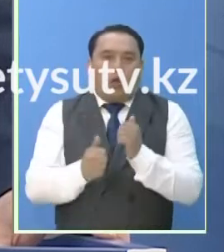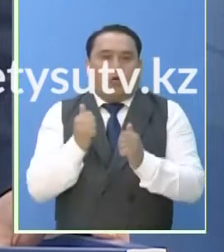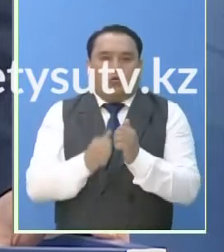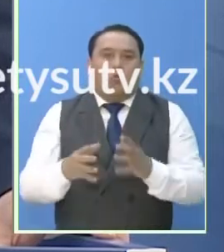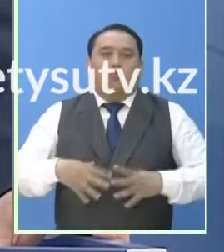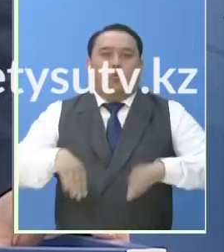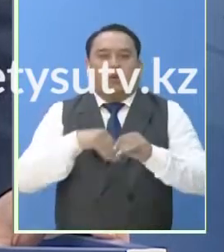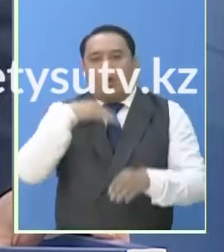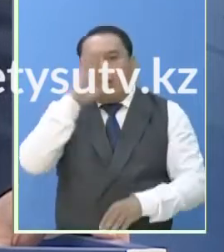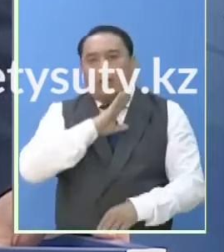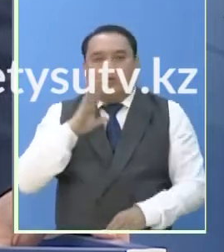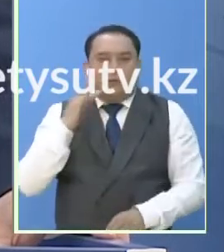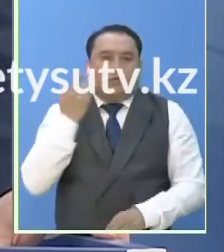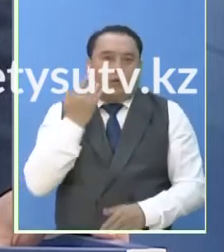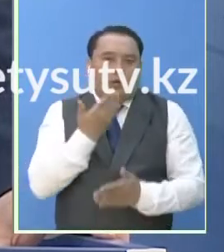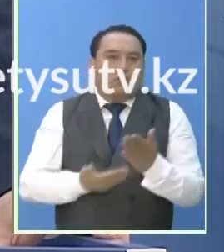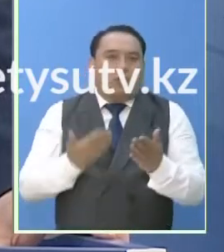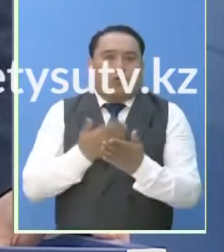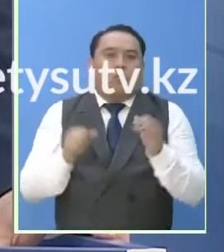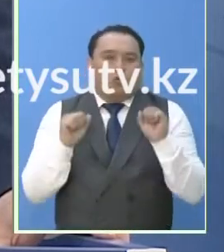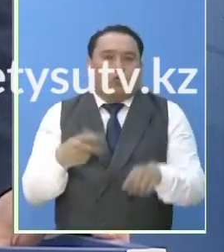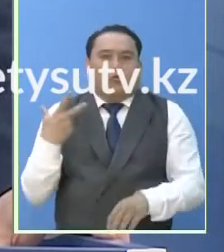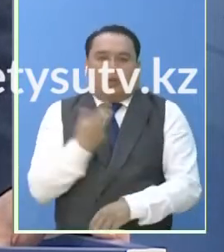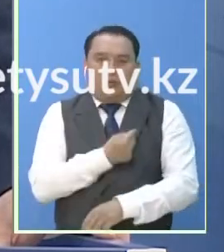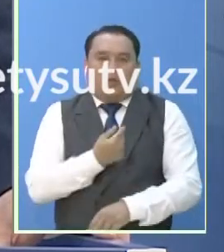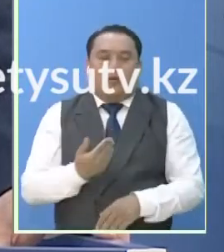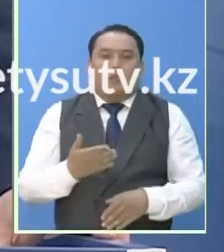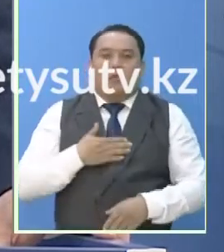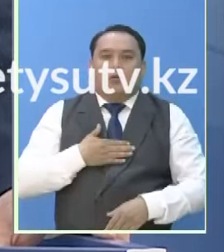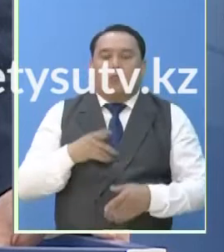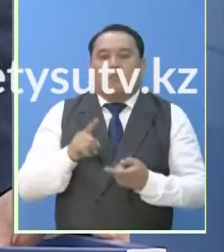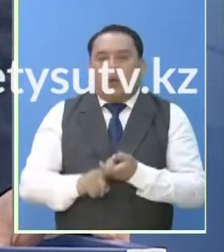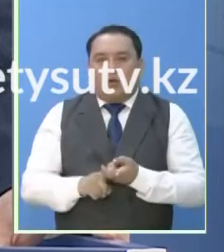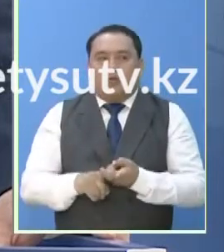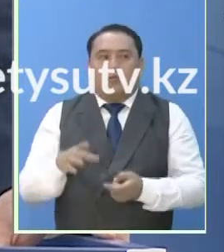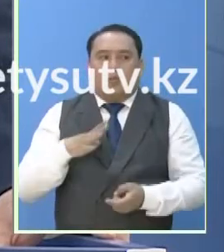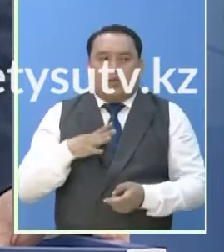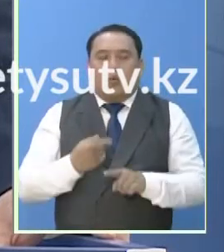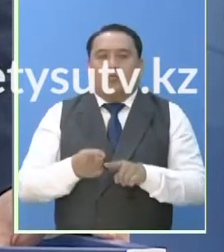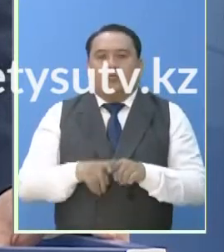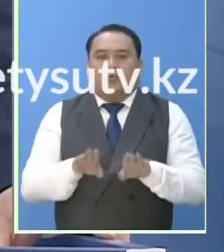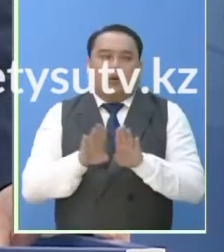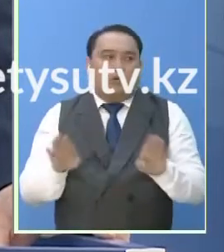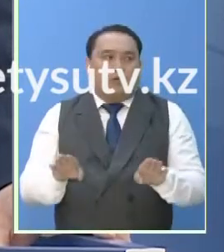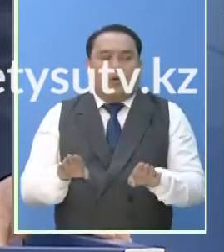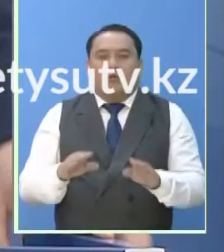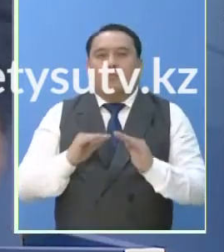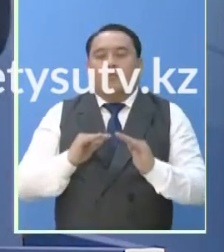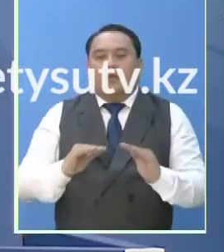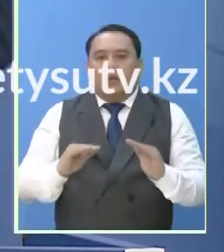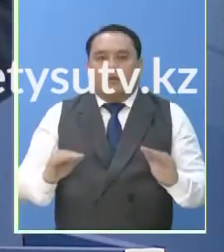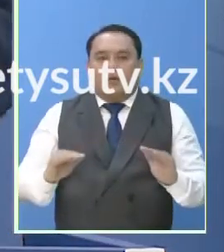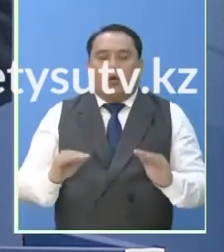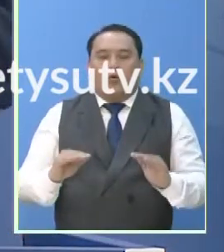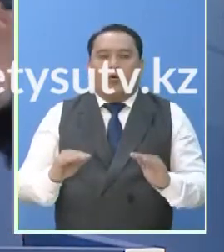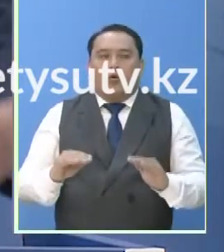отбасым, әкешім бәріне мүмкіндігінше салам. Соған байланысты болды ма екен? Мен де мысалы енді жергілікті жаңағында